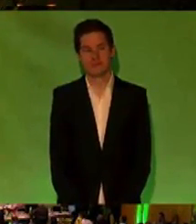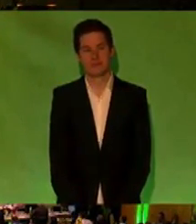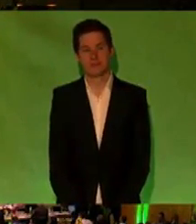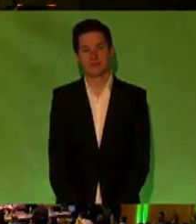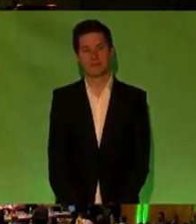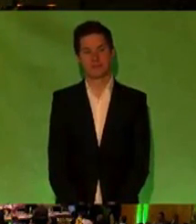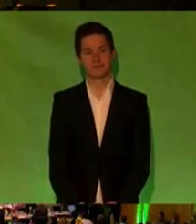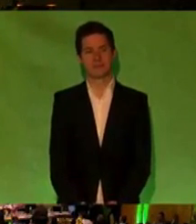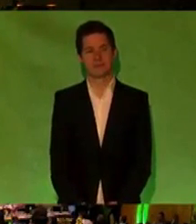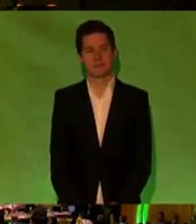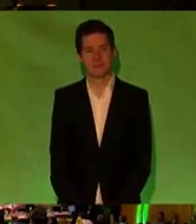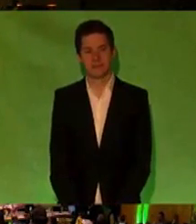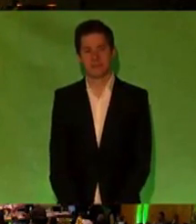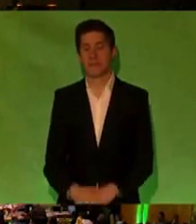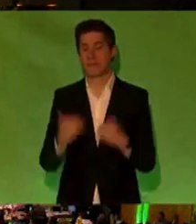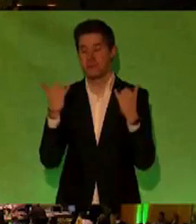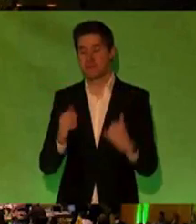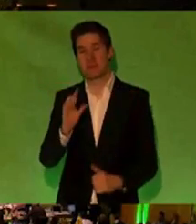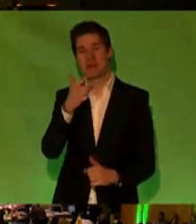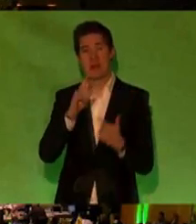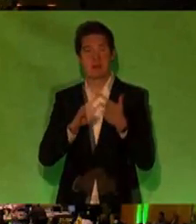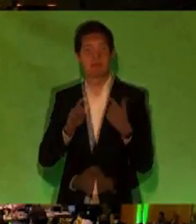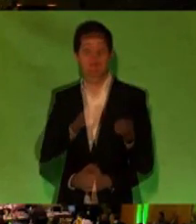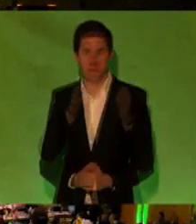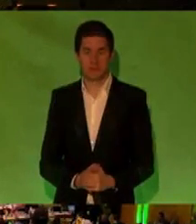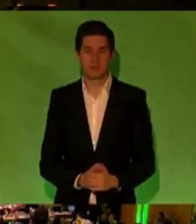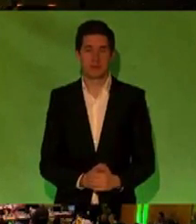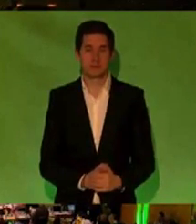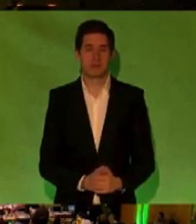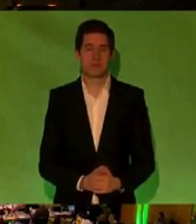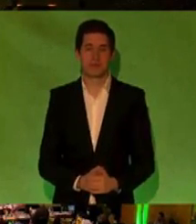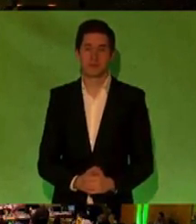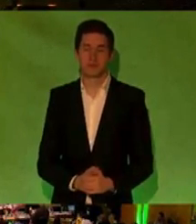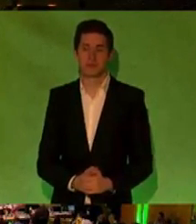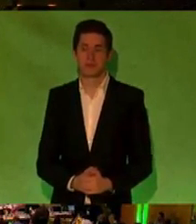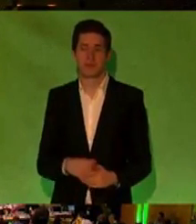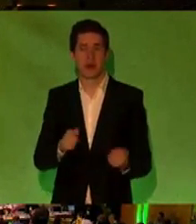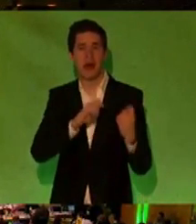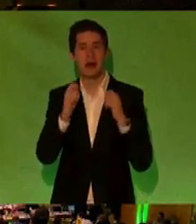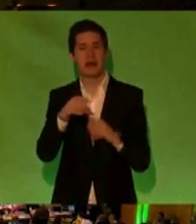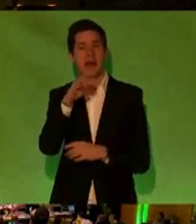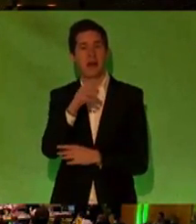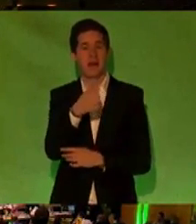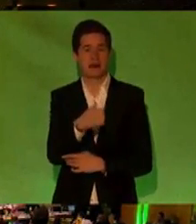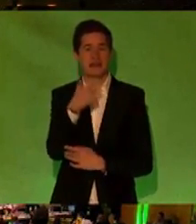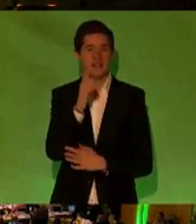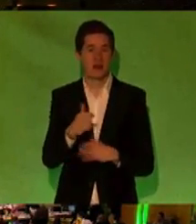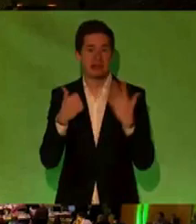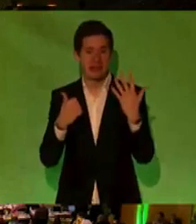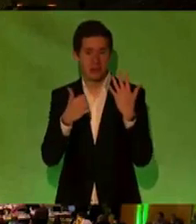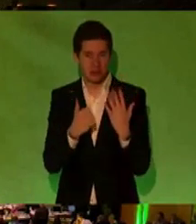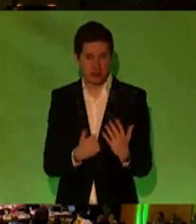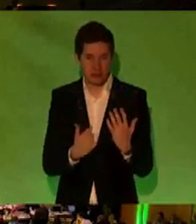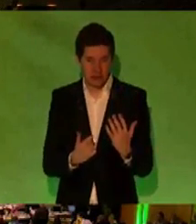Wir kommen dann jetzt direkt zum zweiten Änderungsantrag, über den wir noch abstimmen müssen. Es geht um den Antrag M1 276